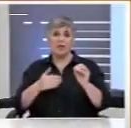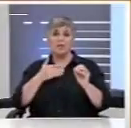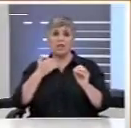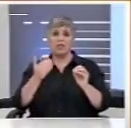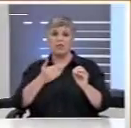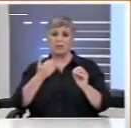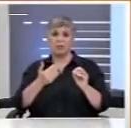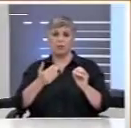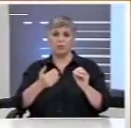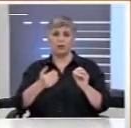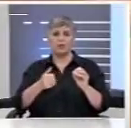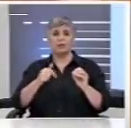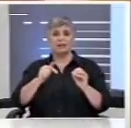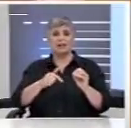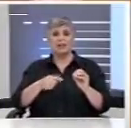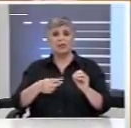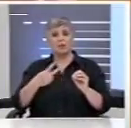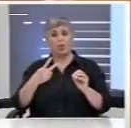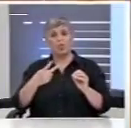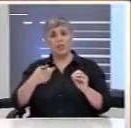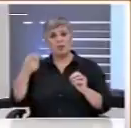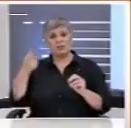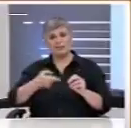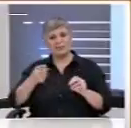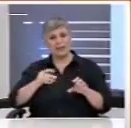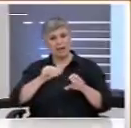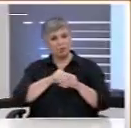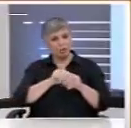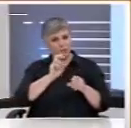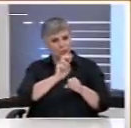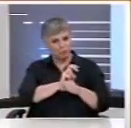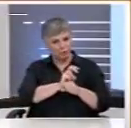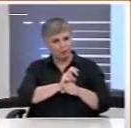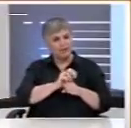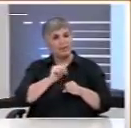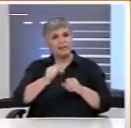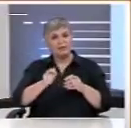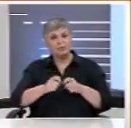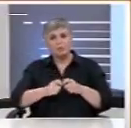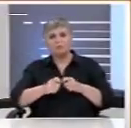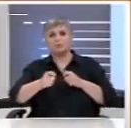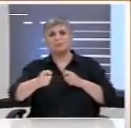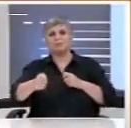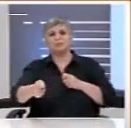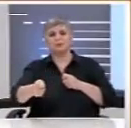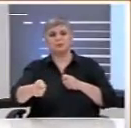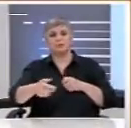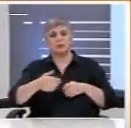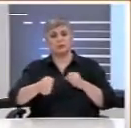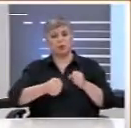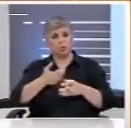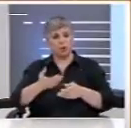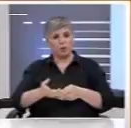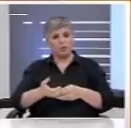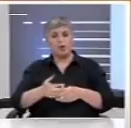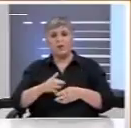είναι το χρέος όταν έχει το 2% το πρωτογενή πλεόνασμα και έχει στις 15% τις χρηματοδοτικές